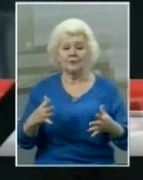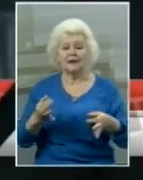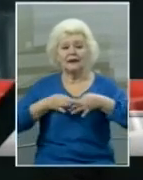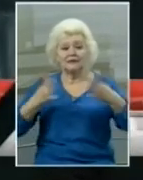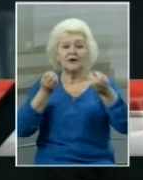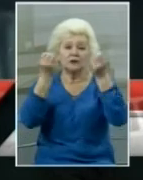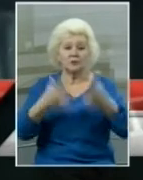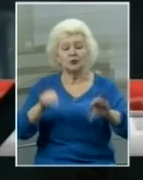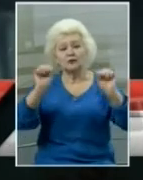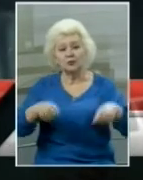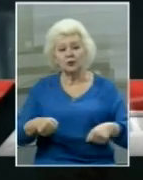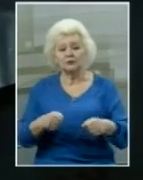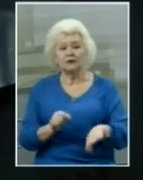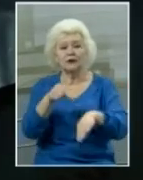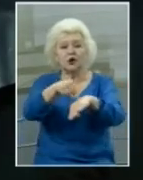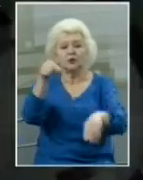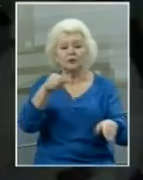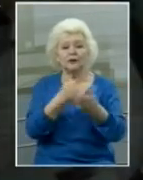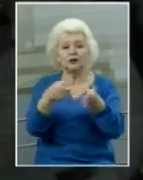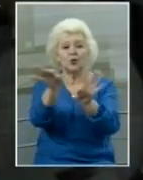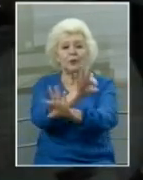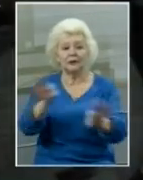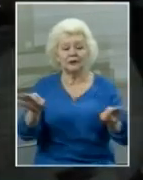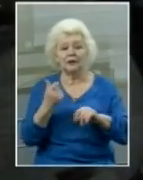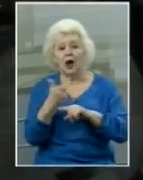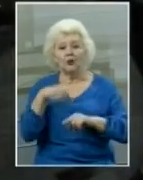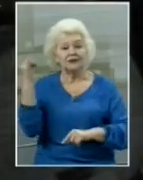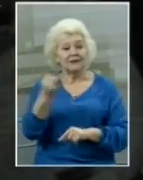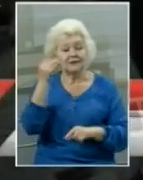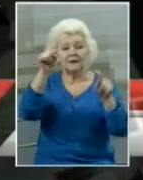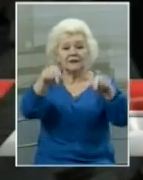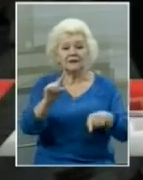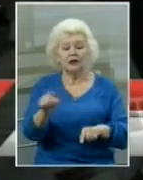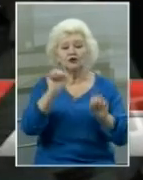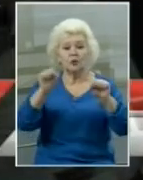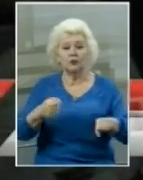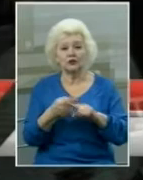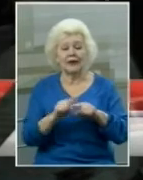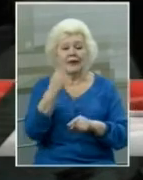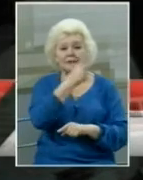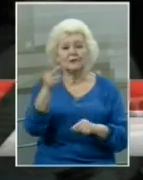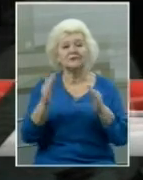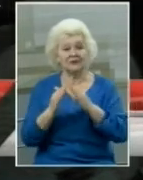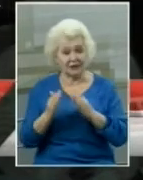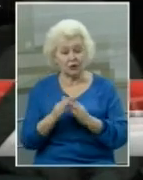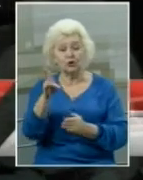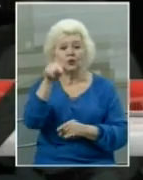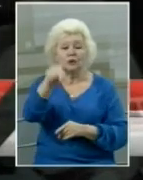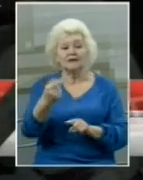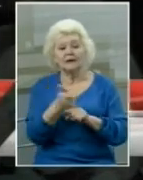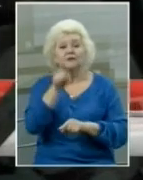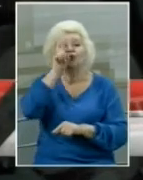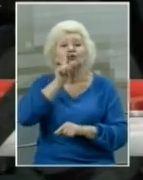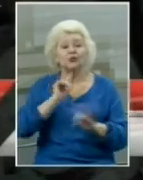Свято-свят и просто можливість дотикнутися до прекрасного. Ви знаєте, дуже цікаво те, що можна, звісно, це посмотреть і вдома, але тут дуже